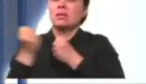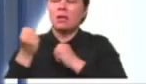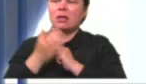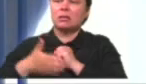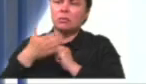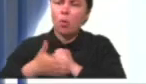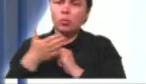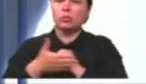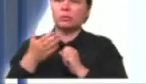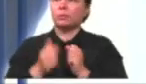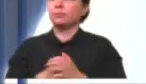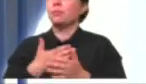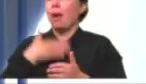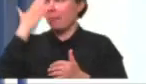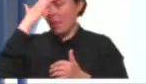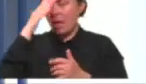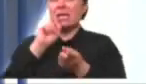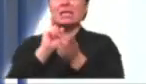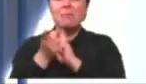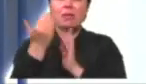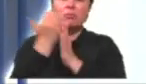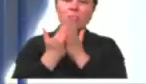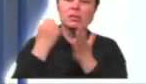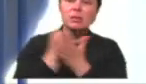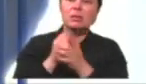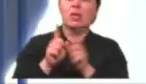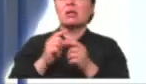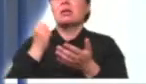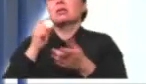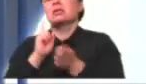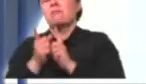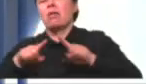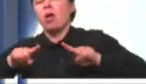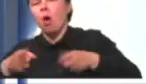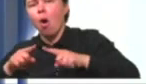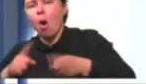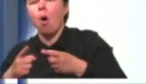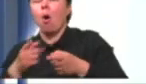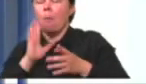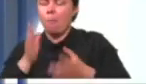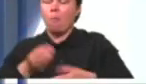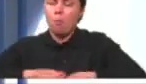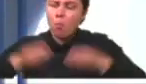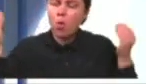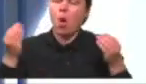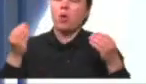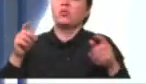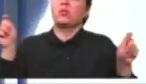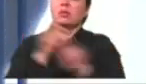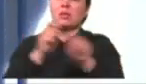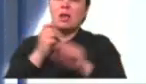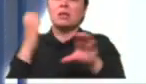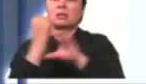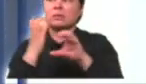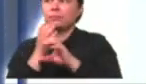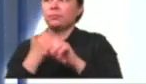mam nadzieję, że zmiany prawne i organizacyjne również pozwolą na rozwój transportu autobusowego, który by naszą sieć